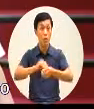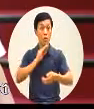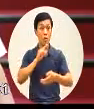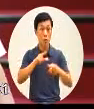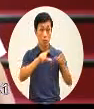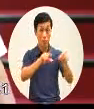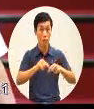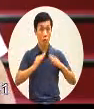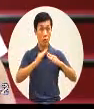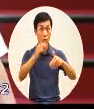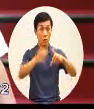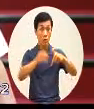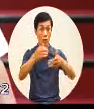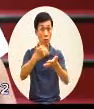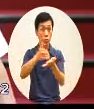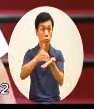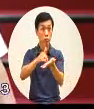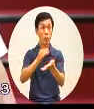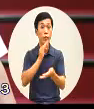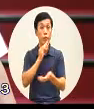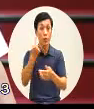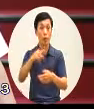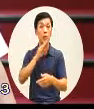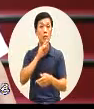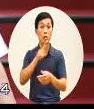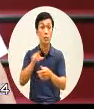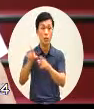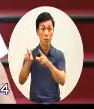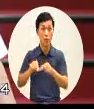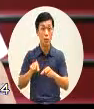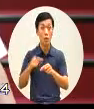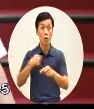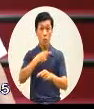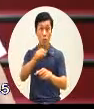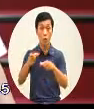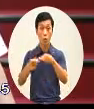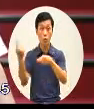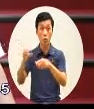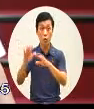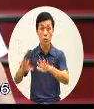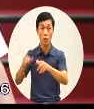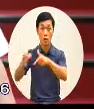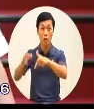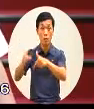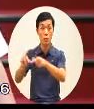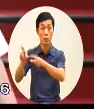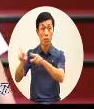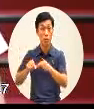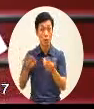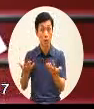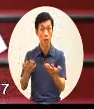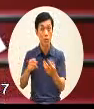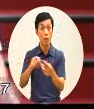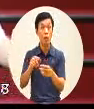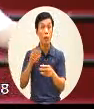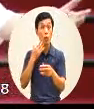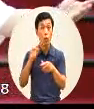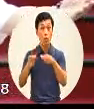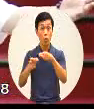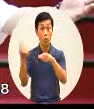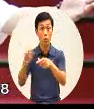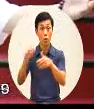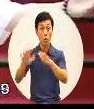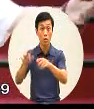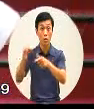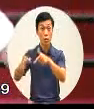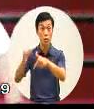价来计算，还是以我们的公告限值？公告限值应该是免三斤啦，因为公告限